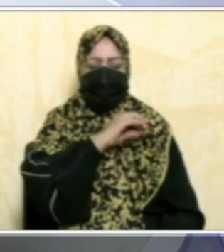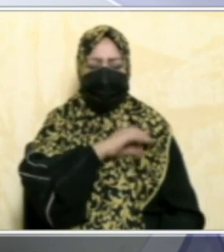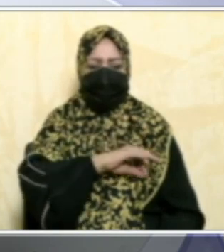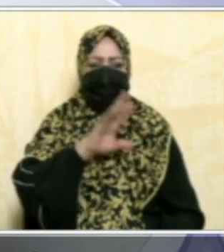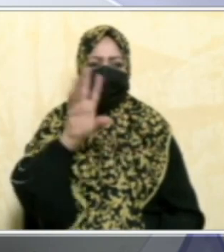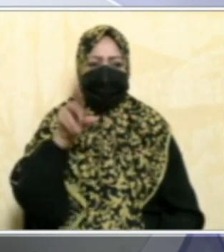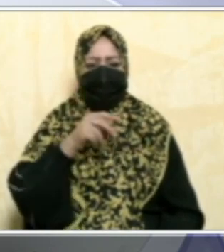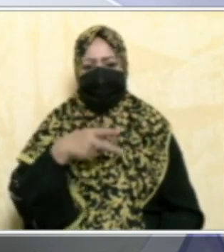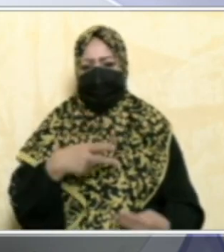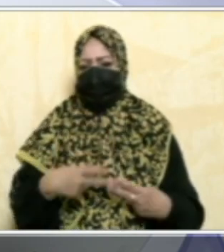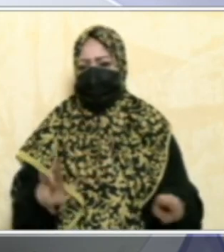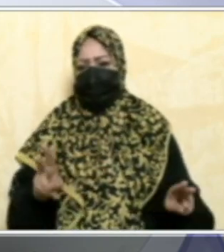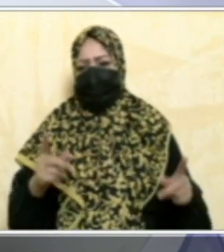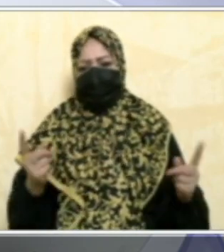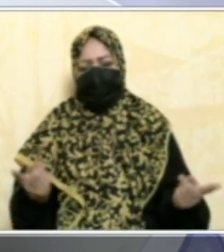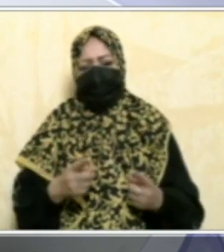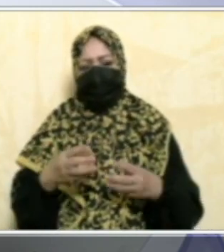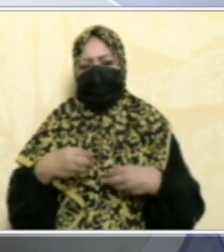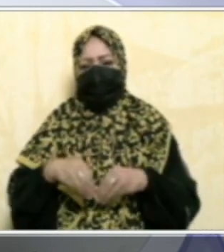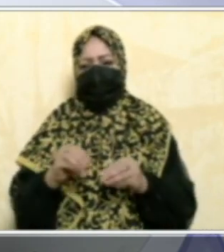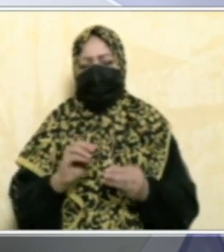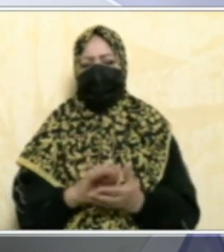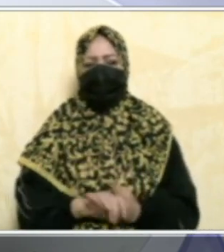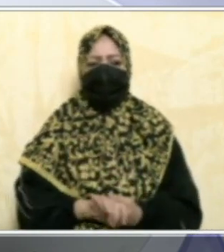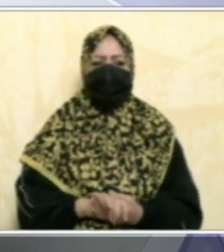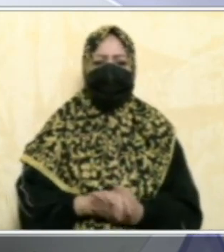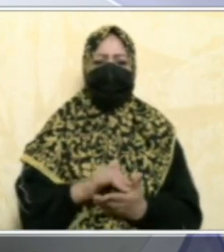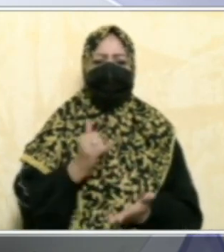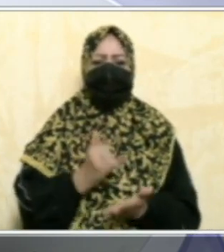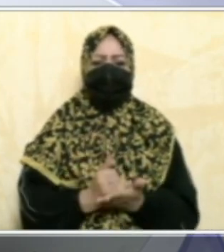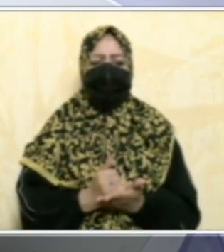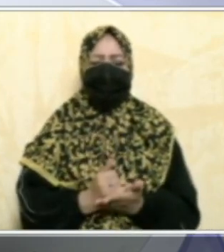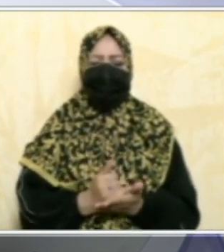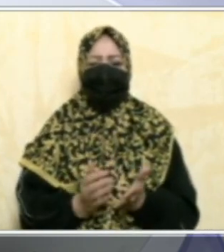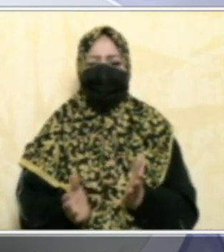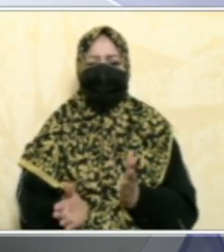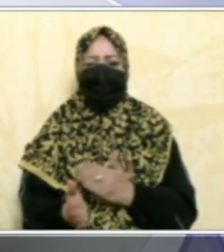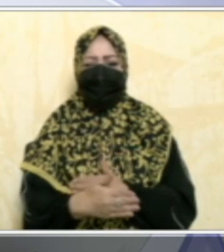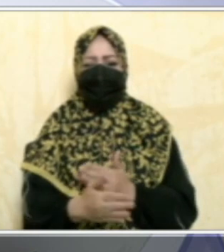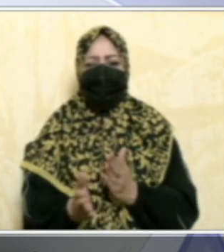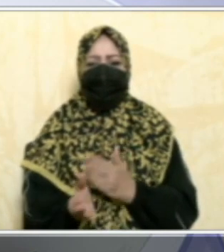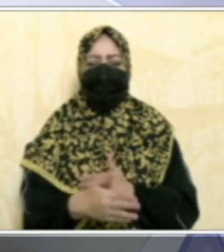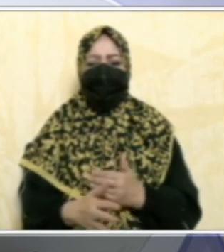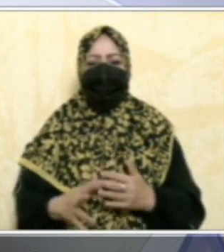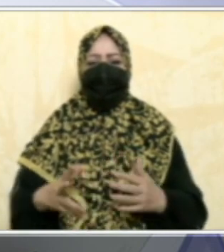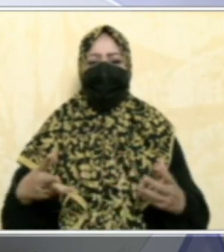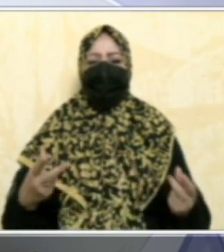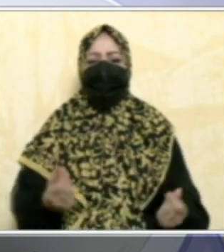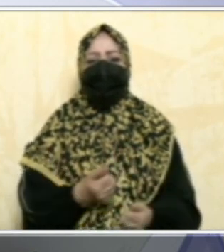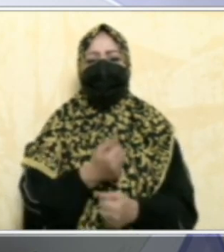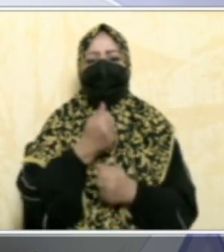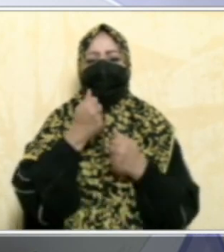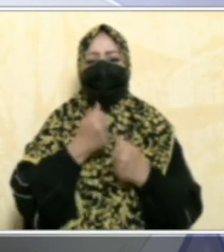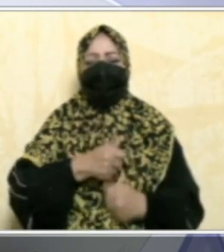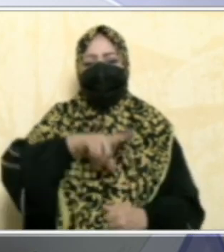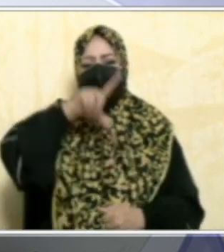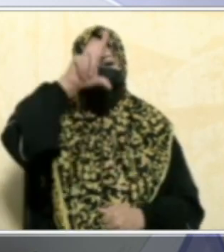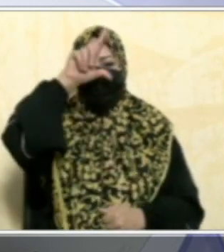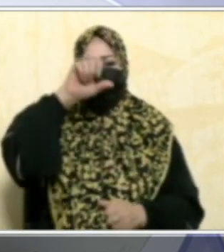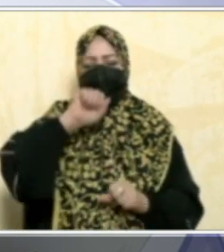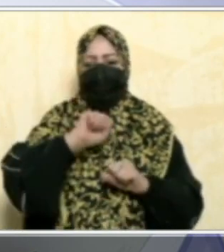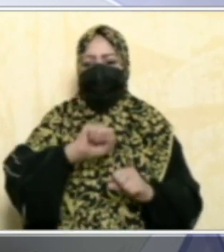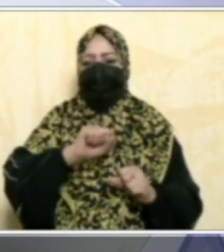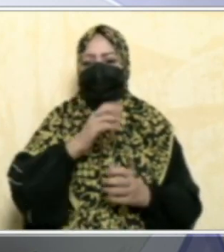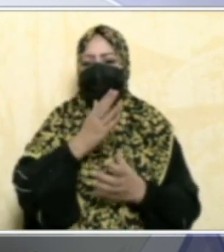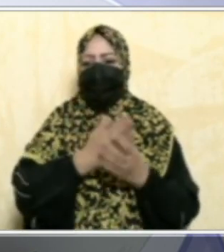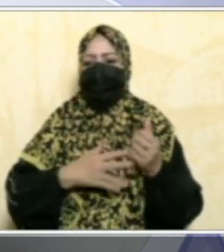أما إذا كان هو حيلة أراد أن يستأثر بالمال للأبناء دون البنات فهذا